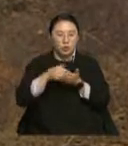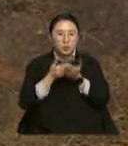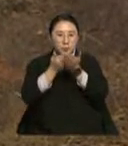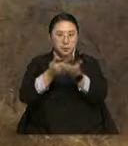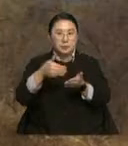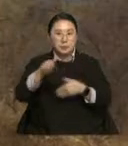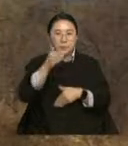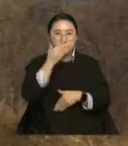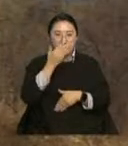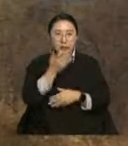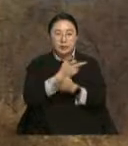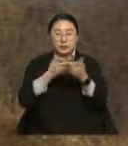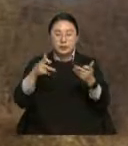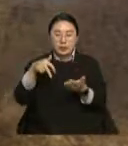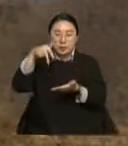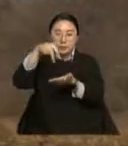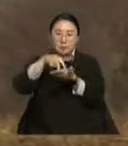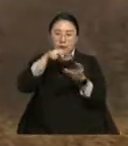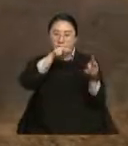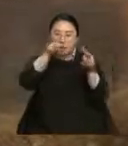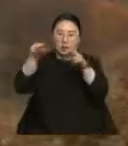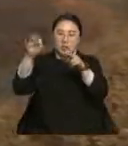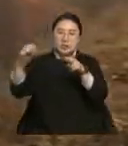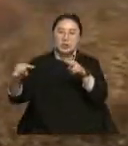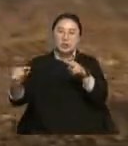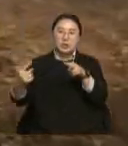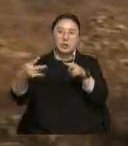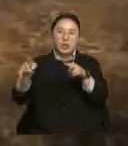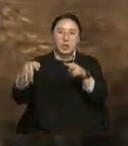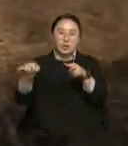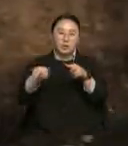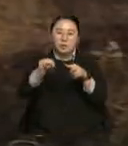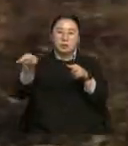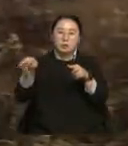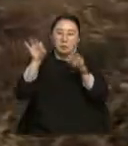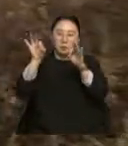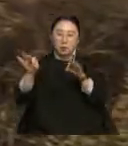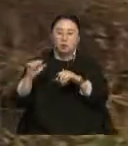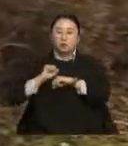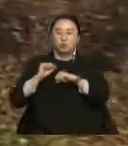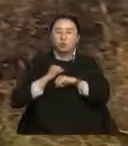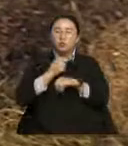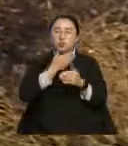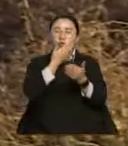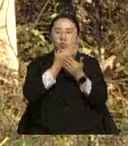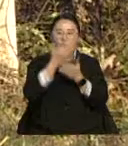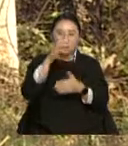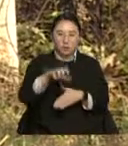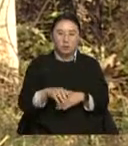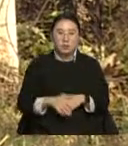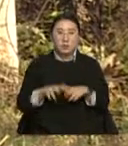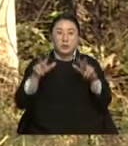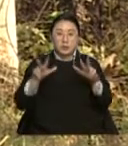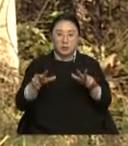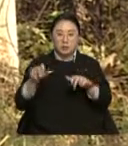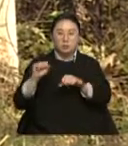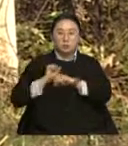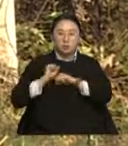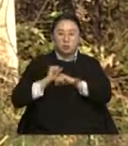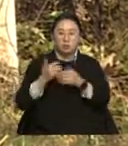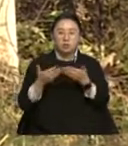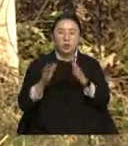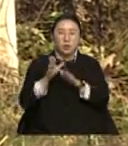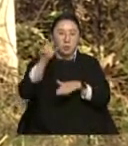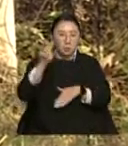이점이 있고 산 정상에서는 멀리 은대리까지 한눈에 볼 수 있는 군사적 요충지였습니다. 지금도 군부대가